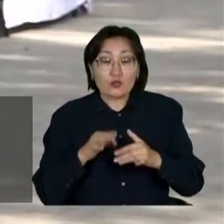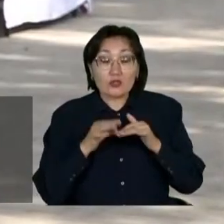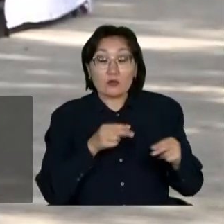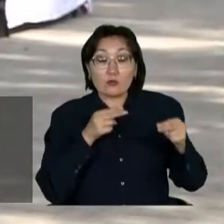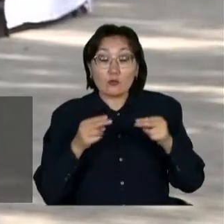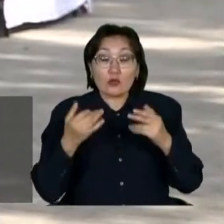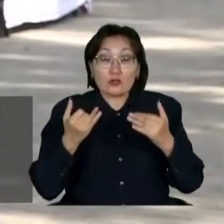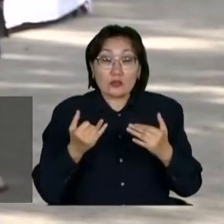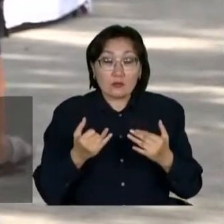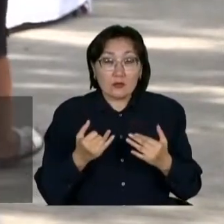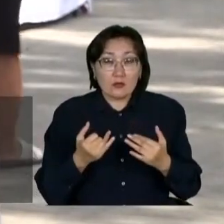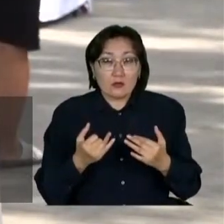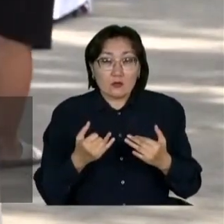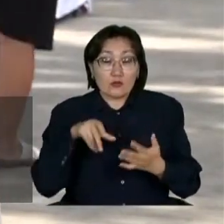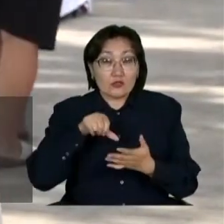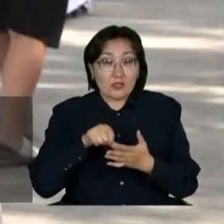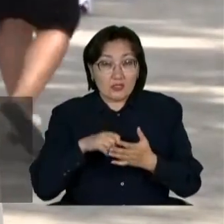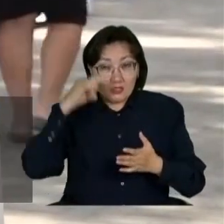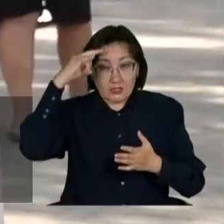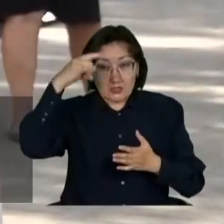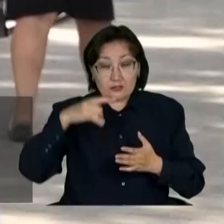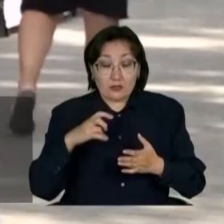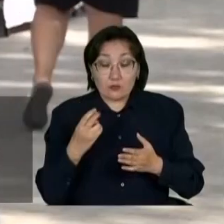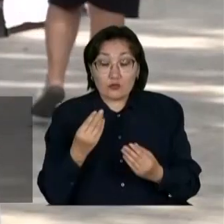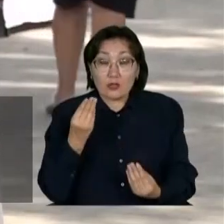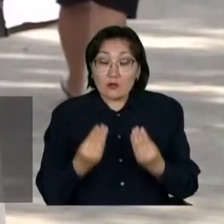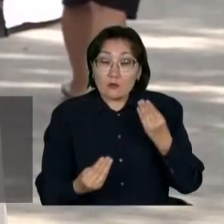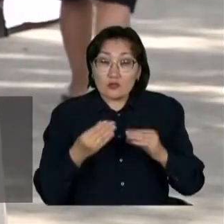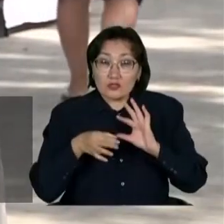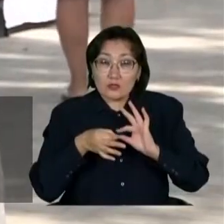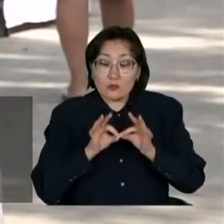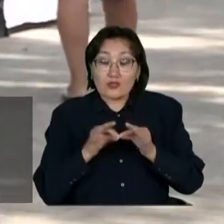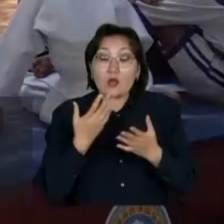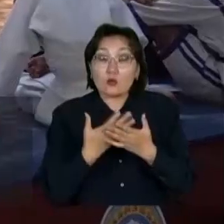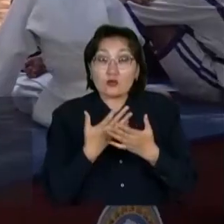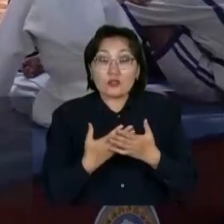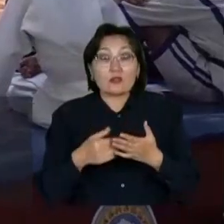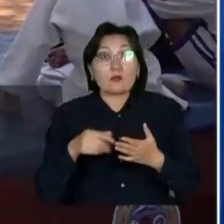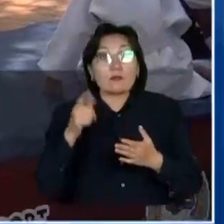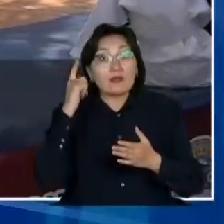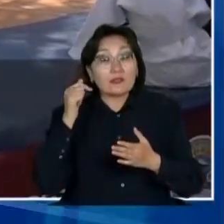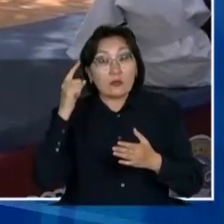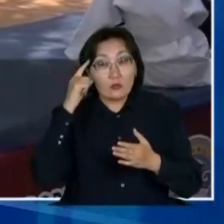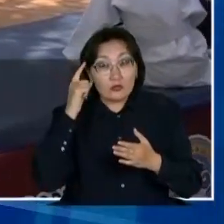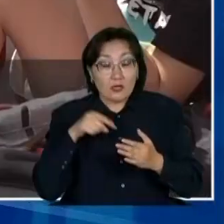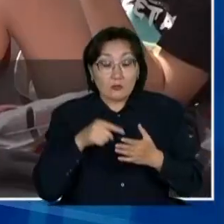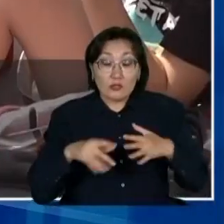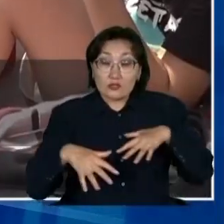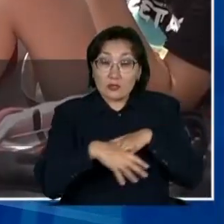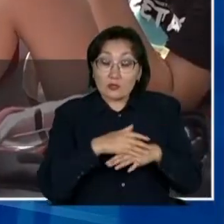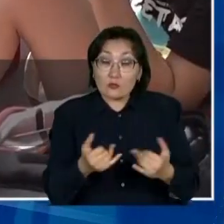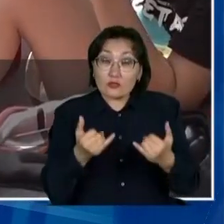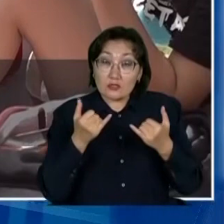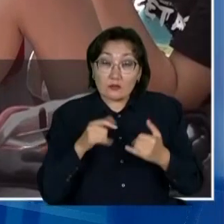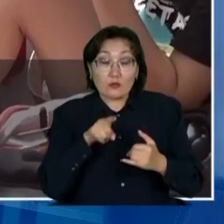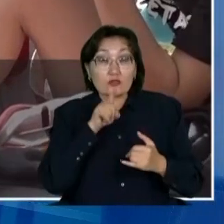көрініс ойдан шықты. Қазақтың ұлттық ойындарын жеткілікті түрде дәріптедік деген ойдамыз. Қала тұрғындары мен қонақтар